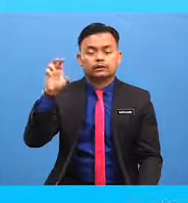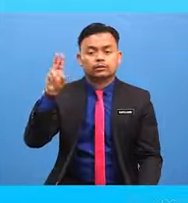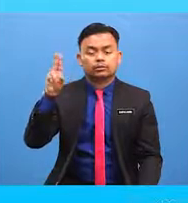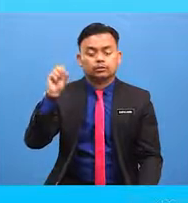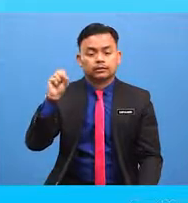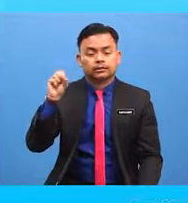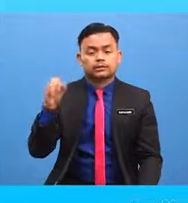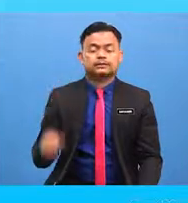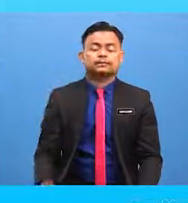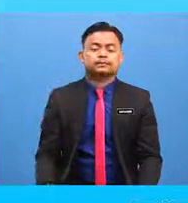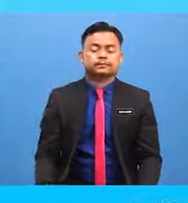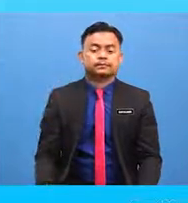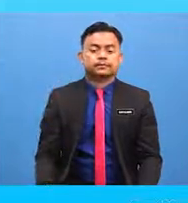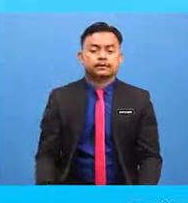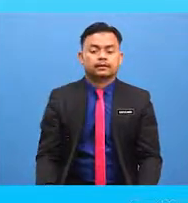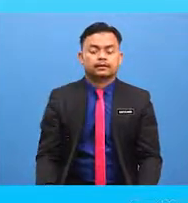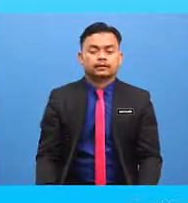dan paru-paru kiri.